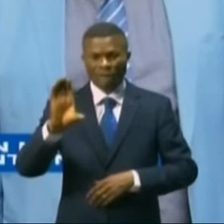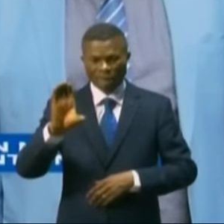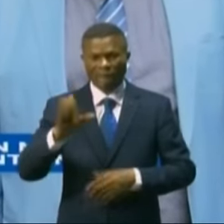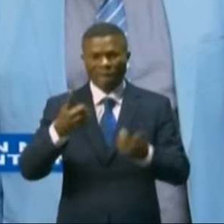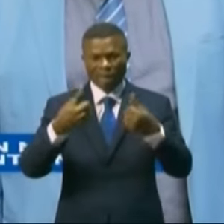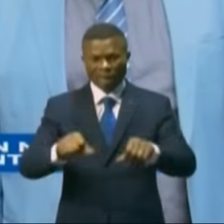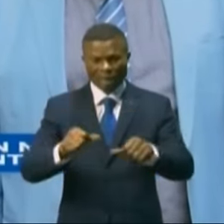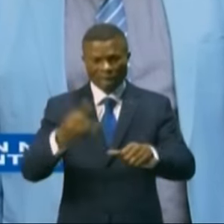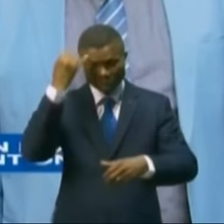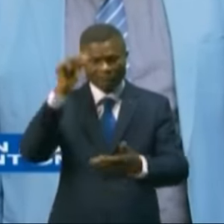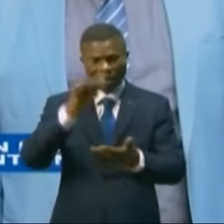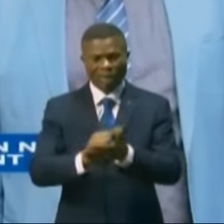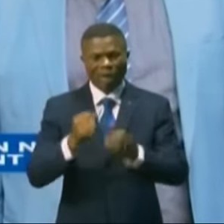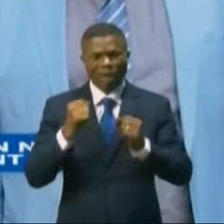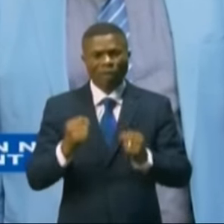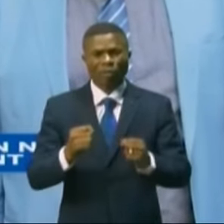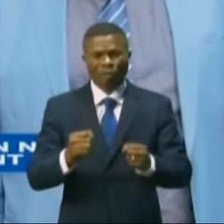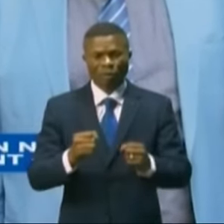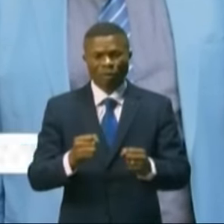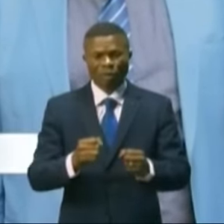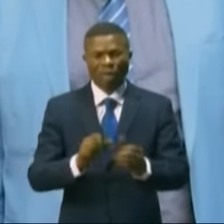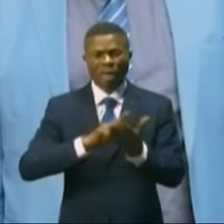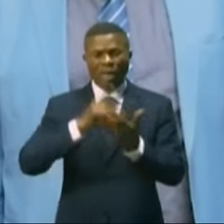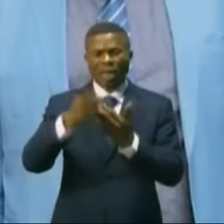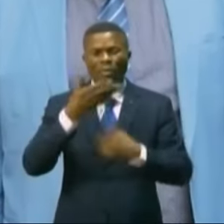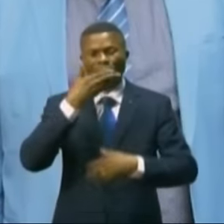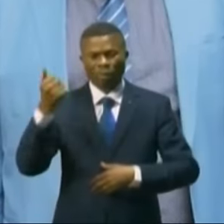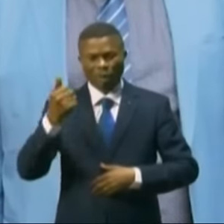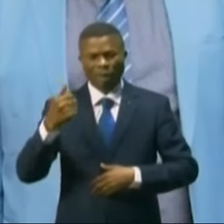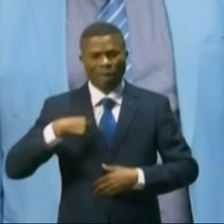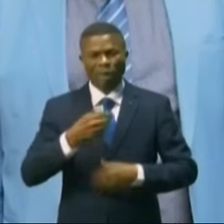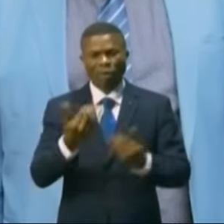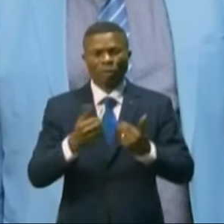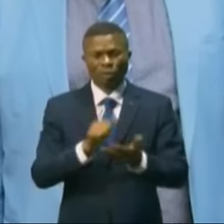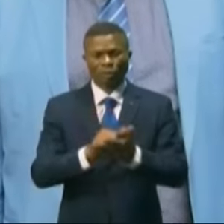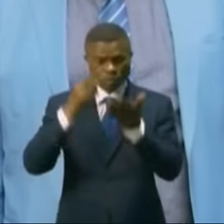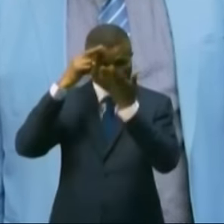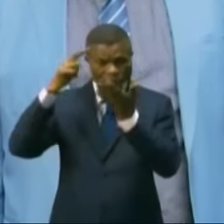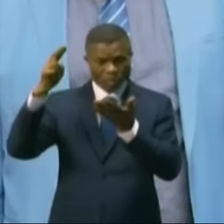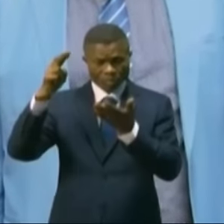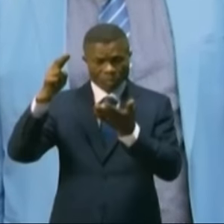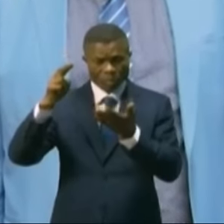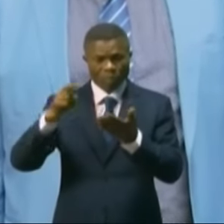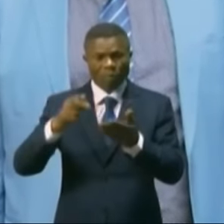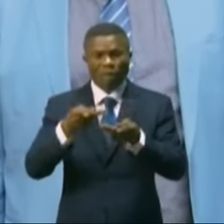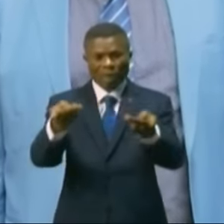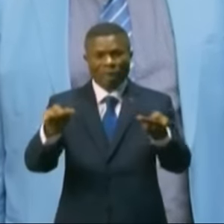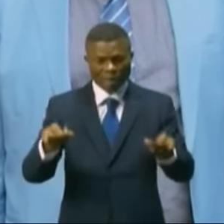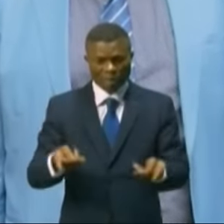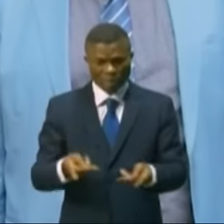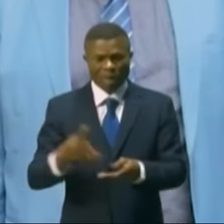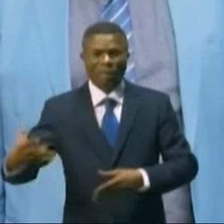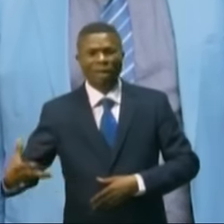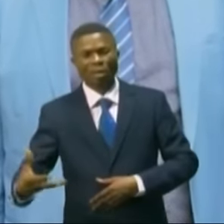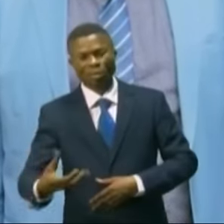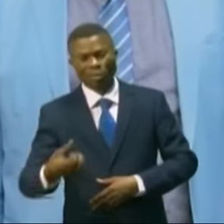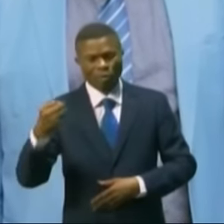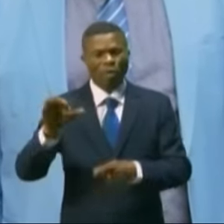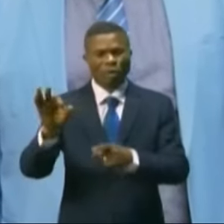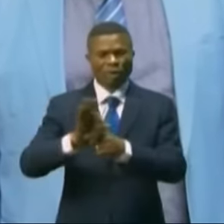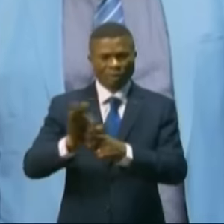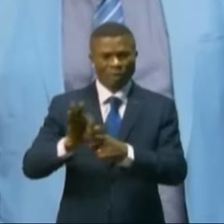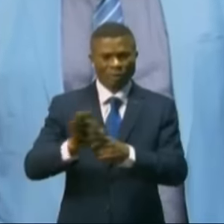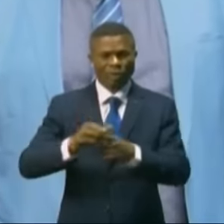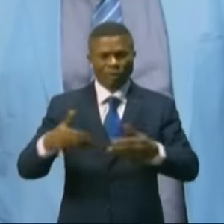cet ordre solide et ambitieux que nous voudrons. Et l'université étant la pépinière des formations